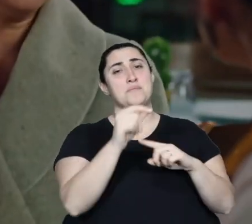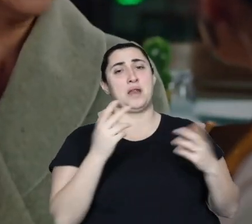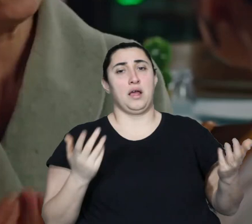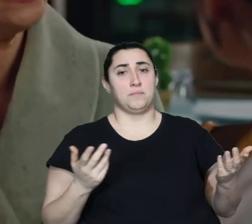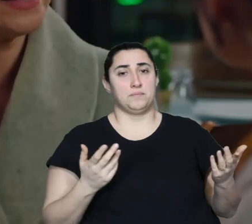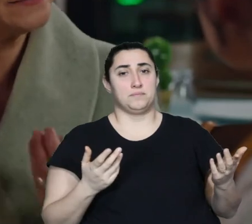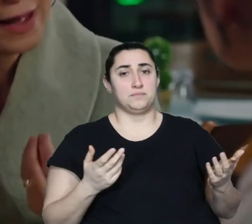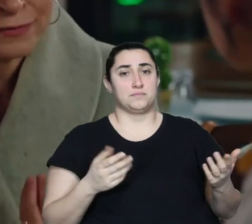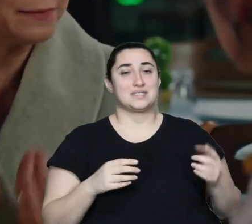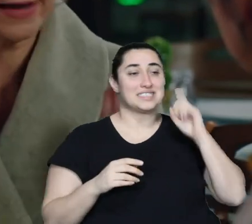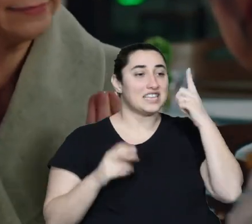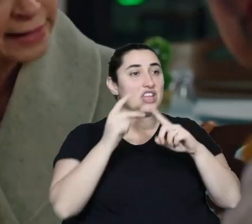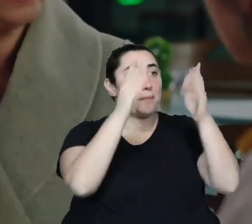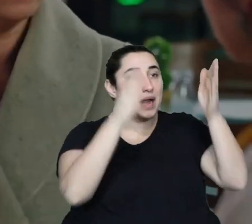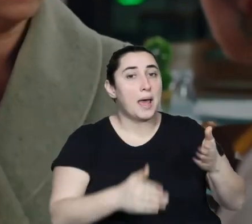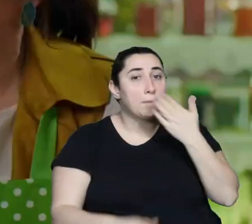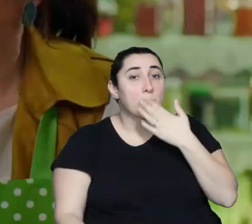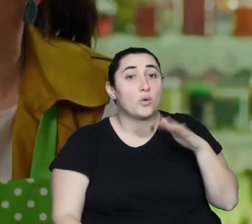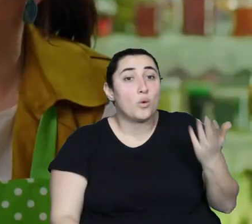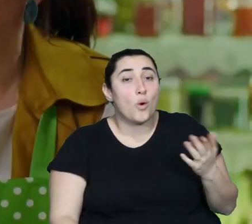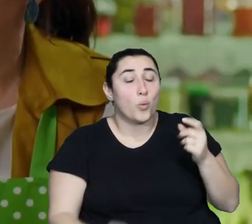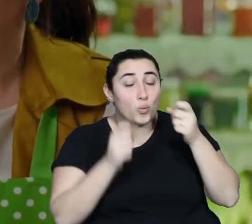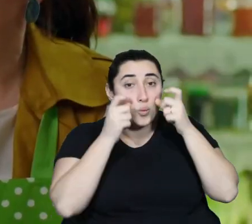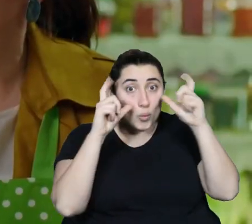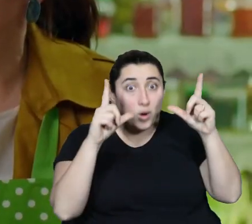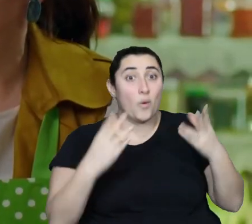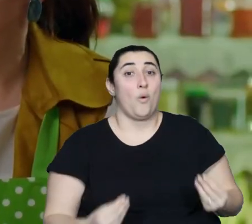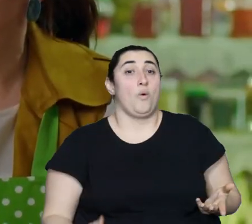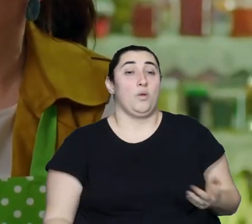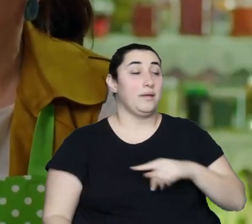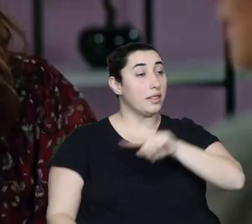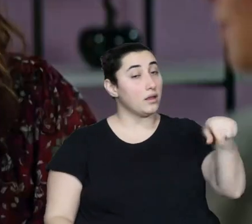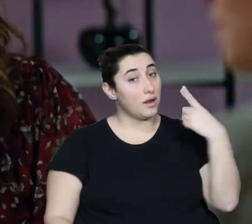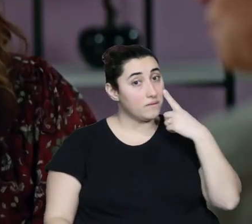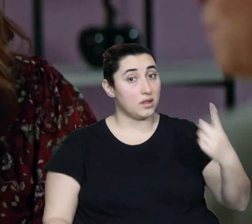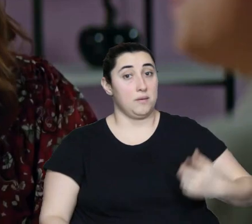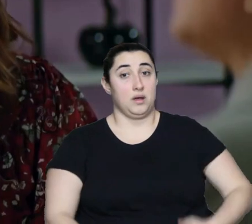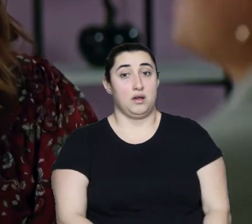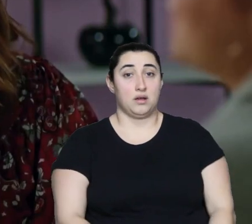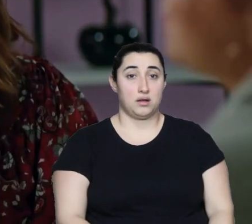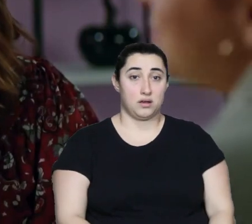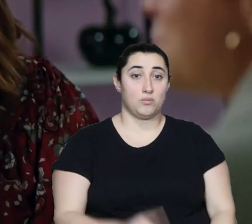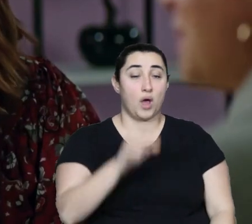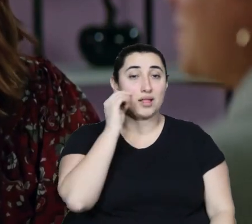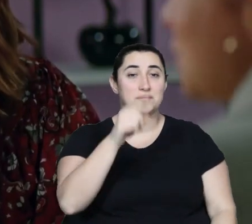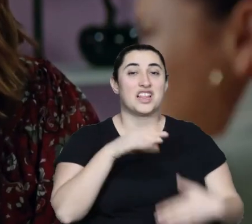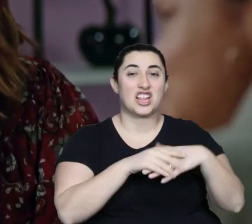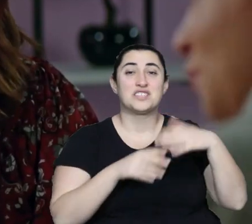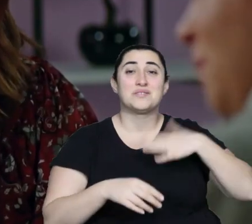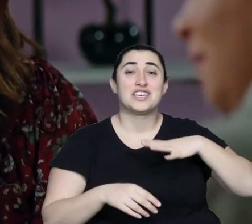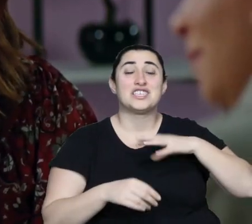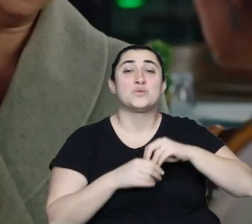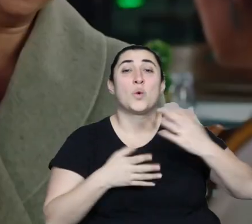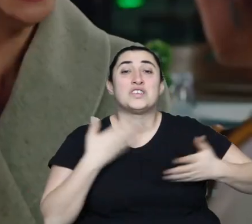İbrahim. Yani dünya İbrahim'den ibaret değil. Aç şu gözünü artık. Bir bak etrafına. Bak bu adam seninle tanışmak için